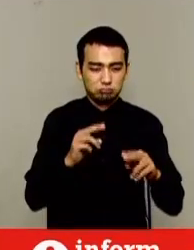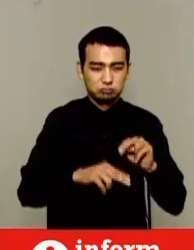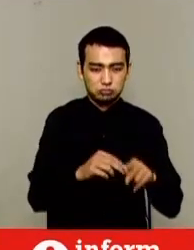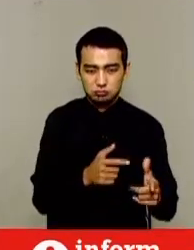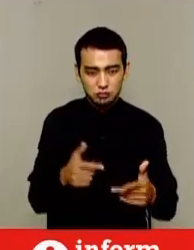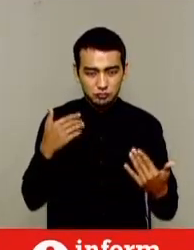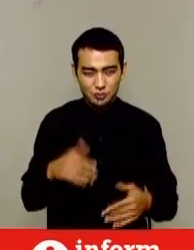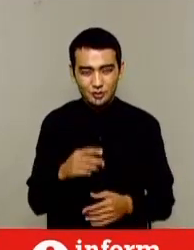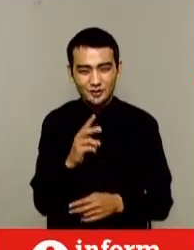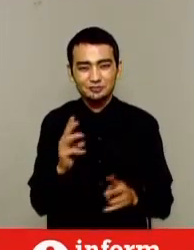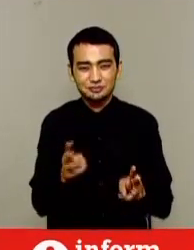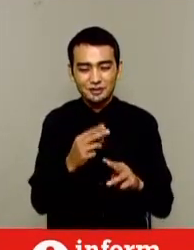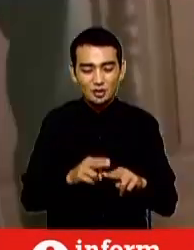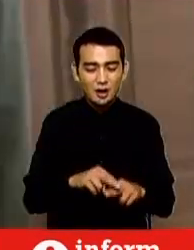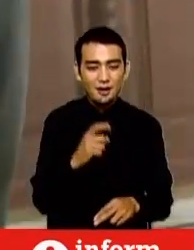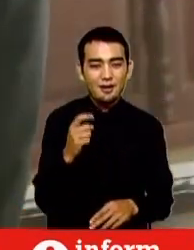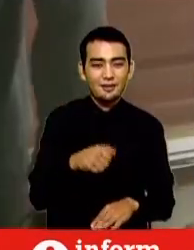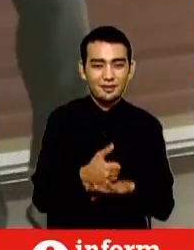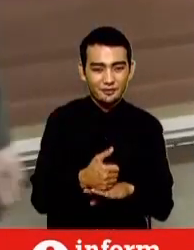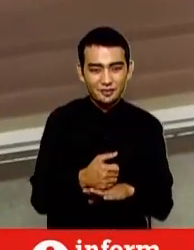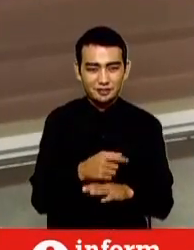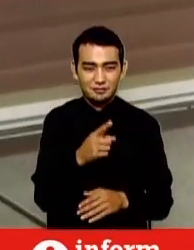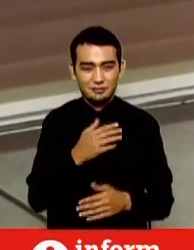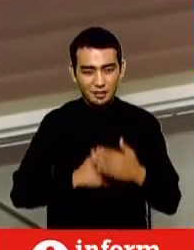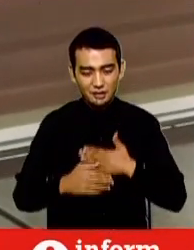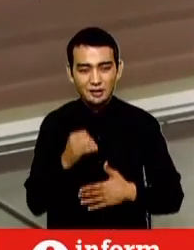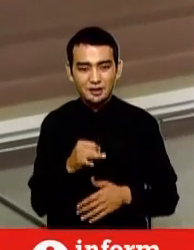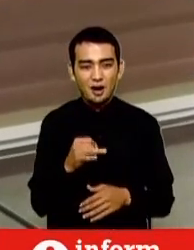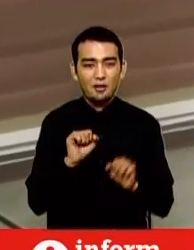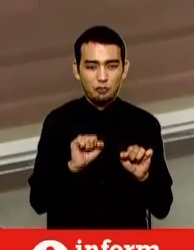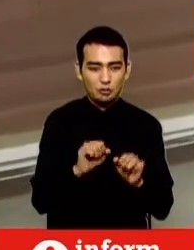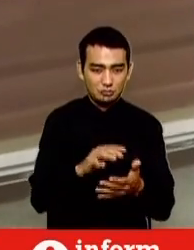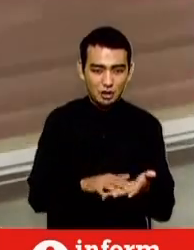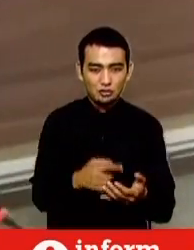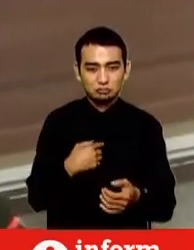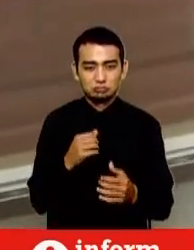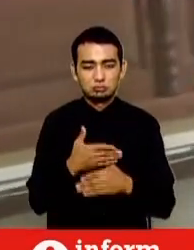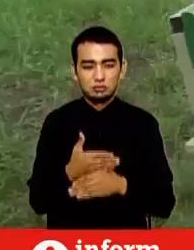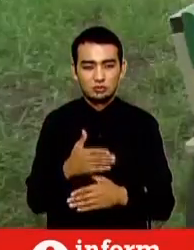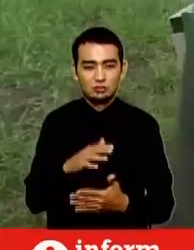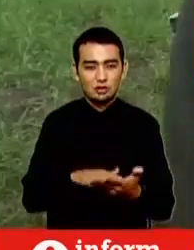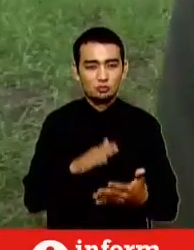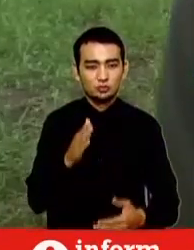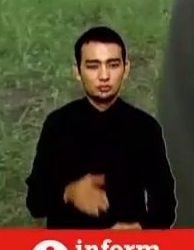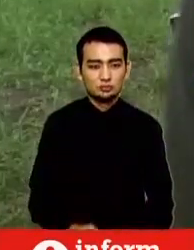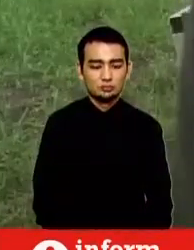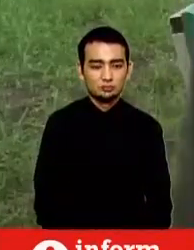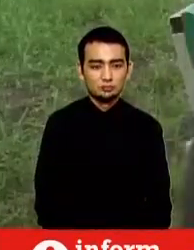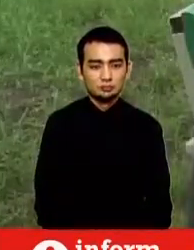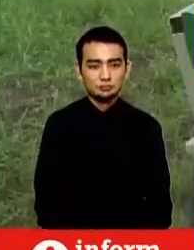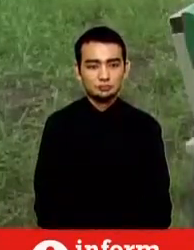лесхоза такому приговору рад, а вот адвокат намерен и дальше отстаивать интересы Асгата Джакашева.